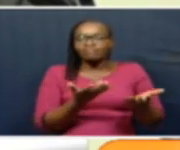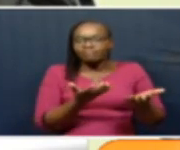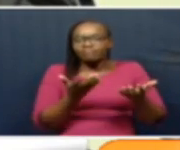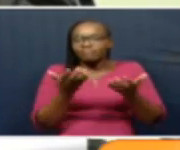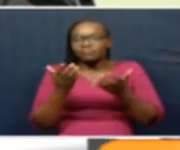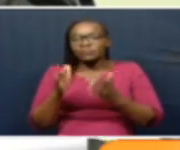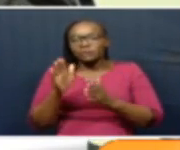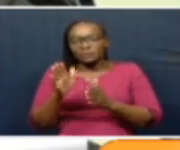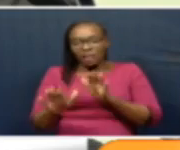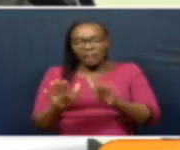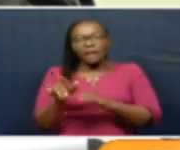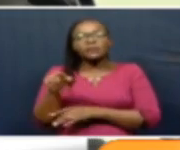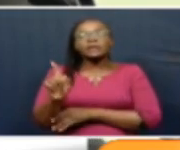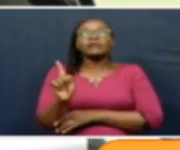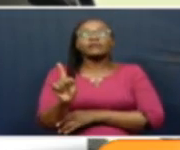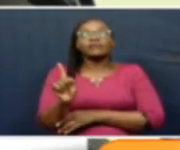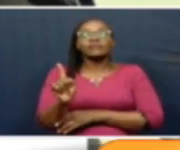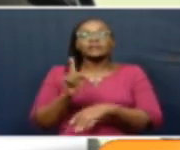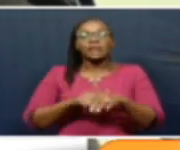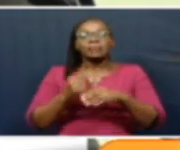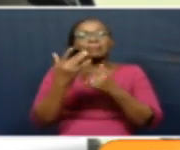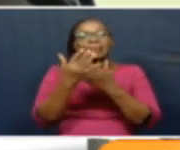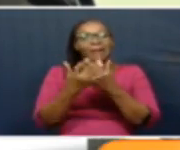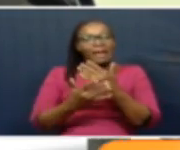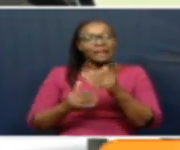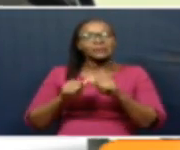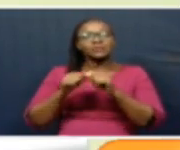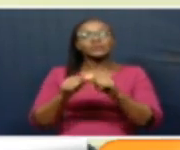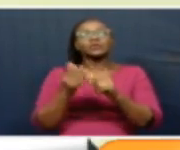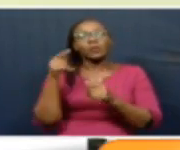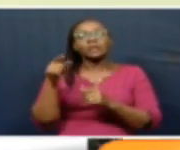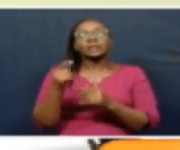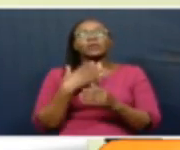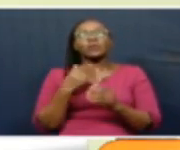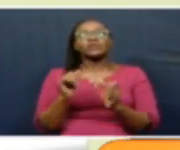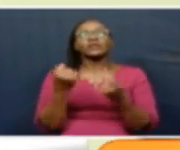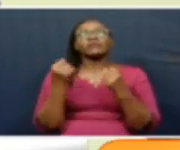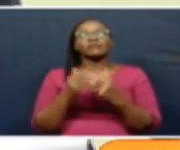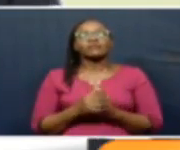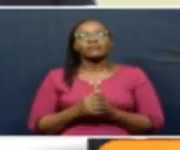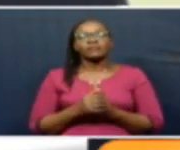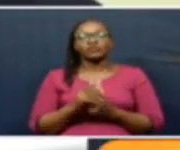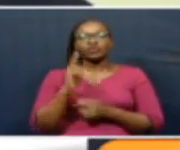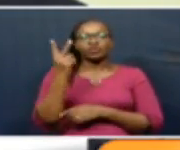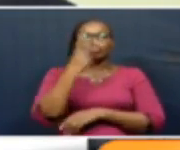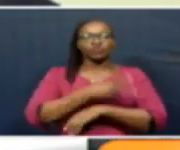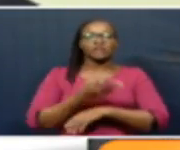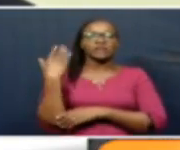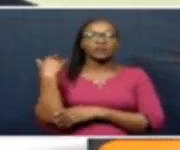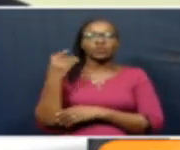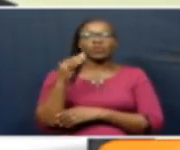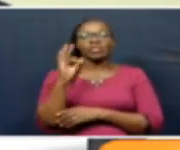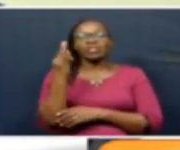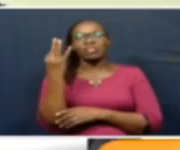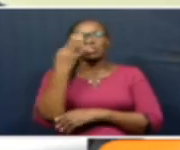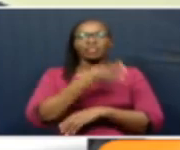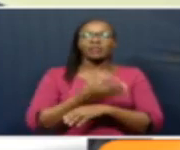himself while he was bleeding and all of this, he wanted to save it. 3 days ago we did